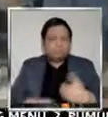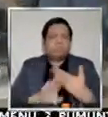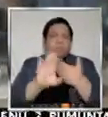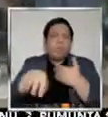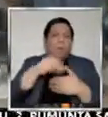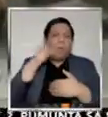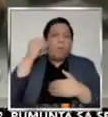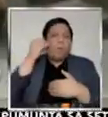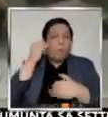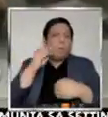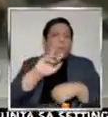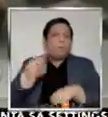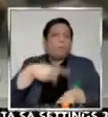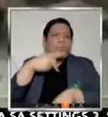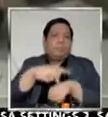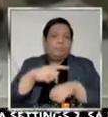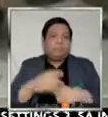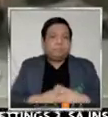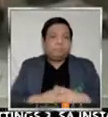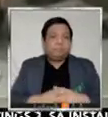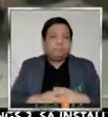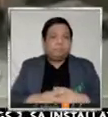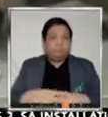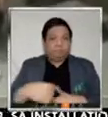sila sa Pilipinas. Ako po,